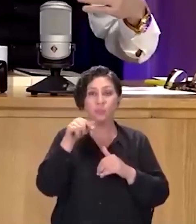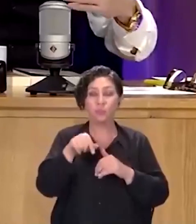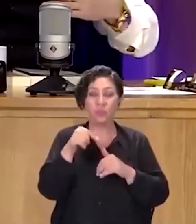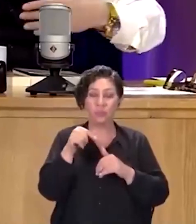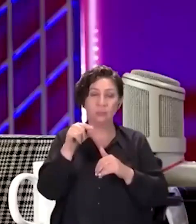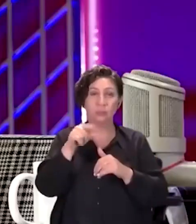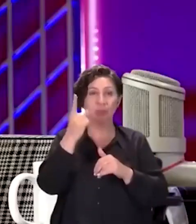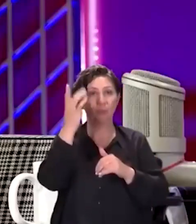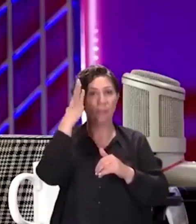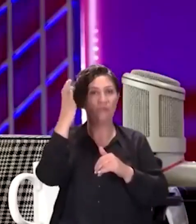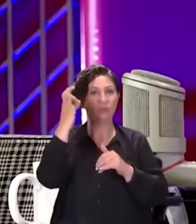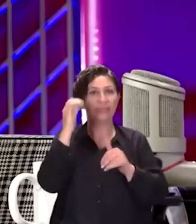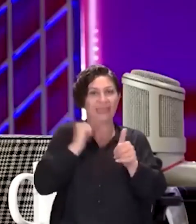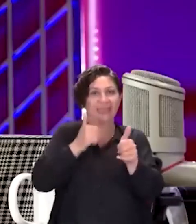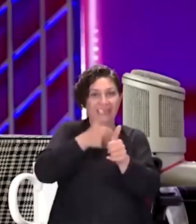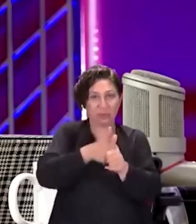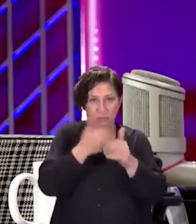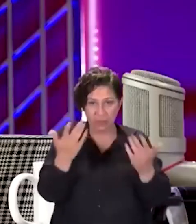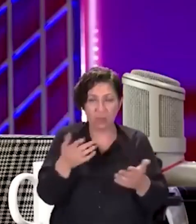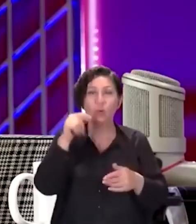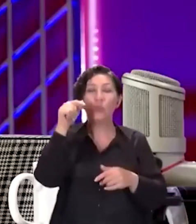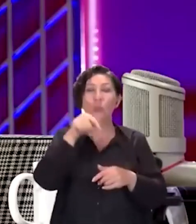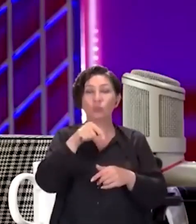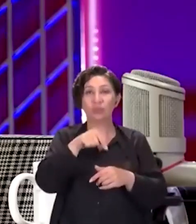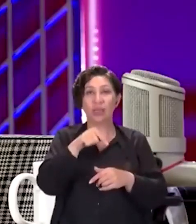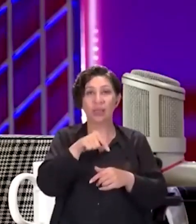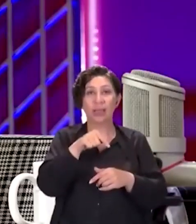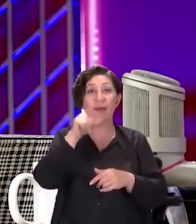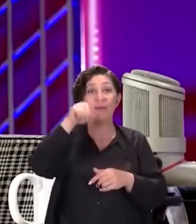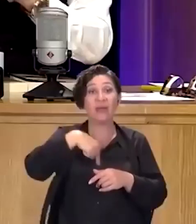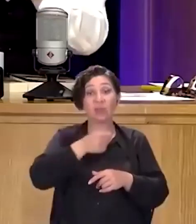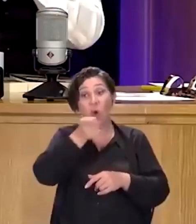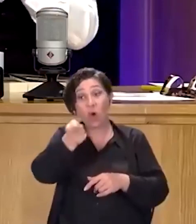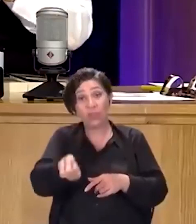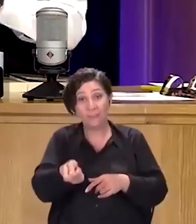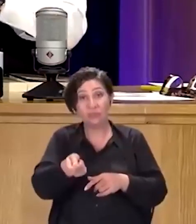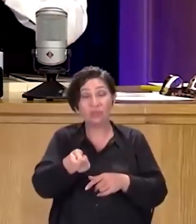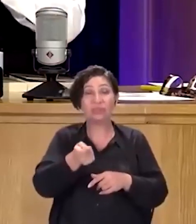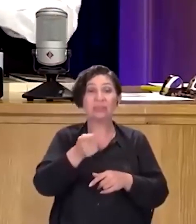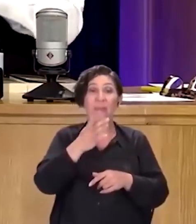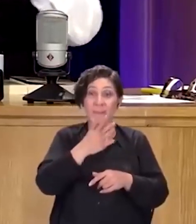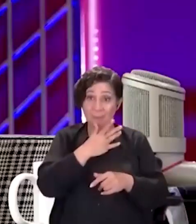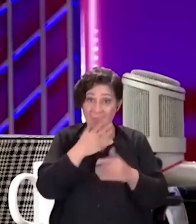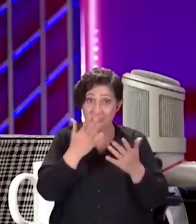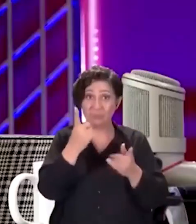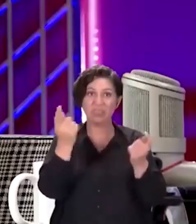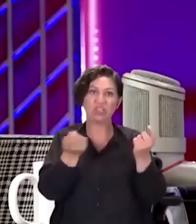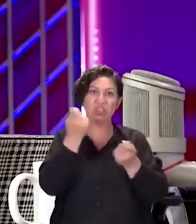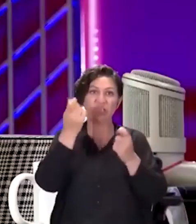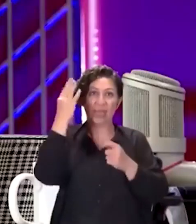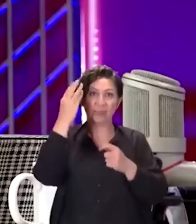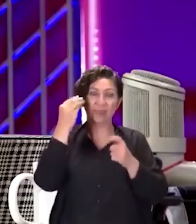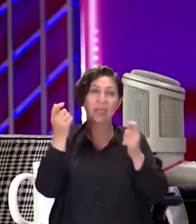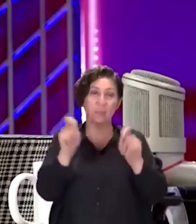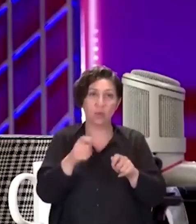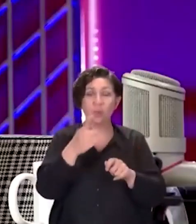bir profesyonel bir danışmanlıktır ve burada vergisi ödenmiş bildiğimiz bir iş anlamında